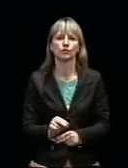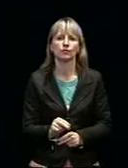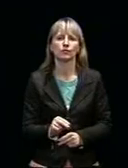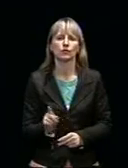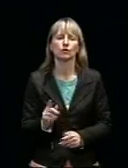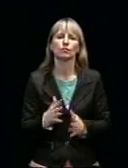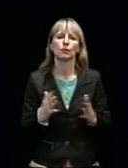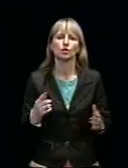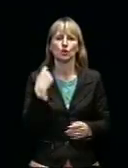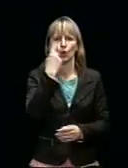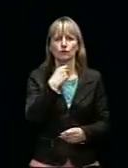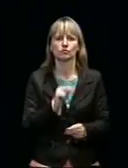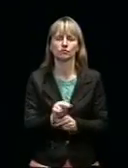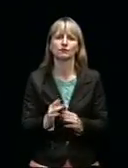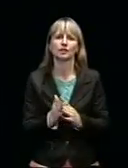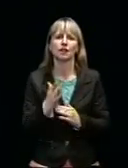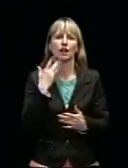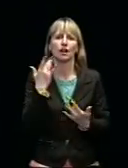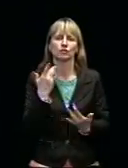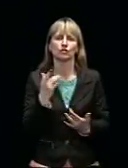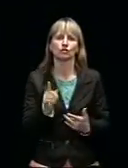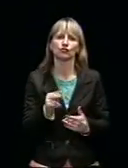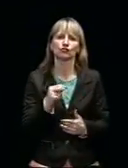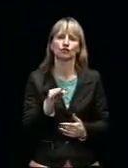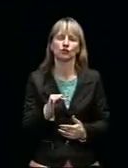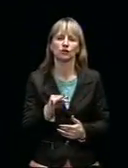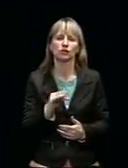сольного виконавця виростити, чи